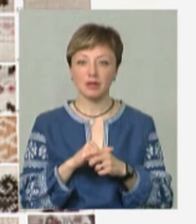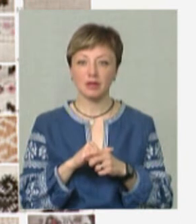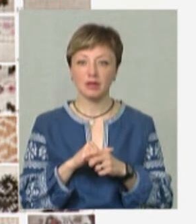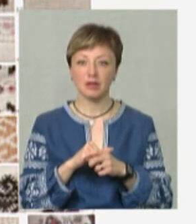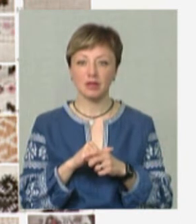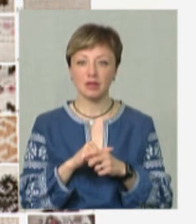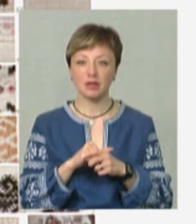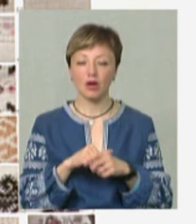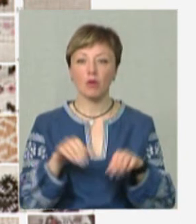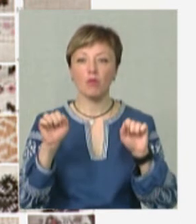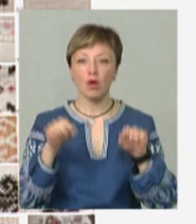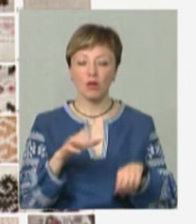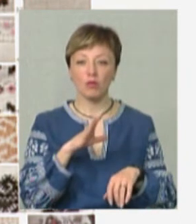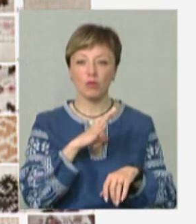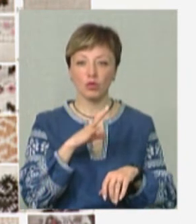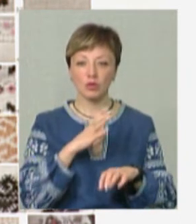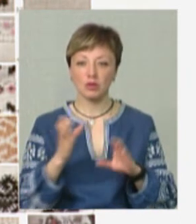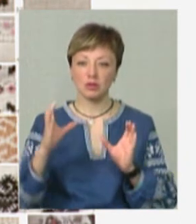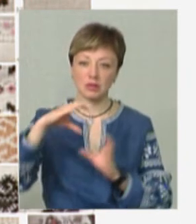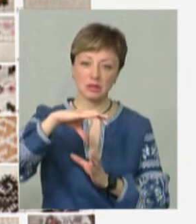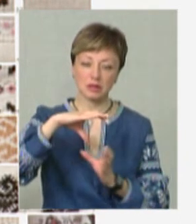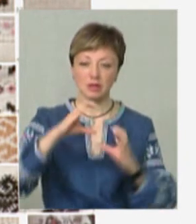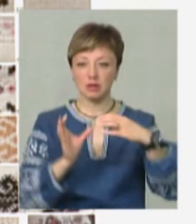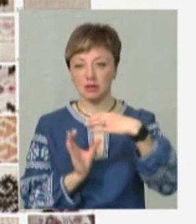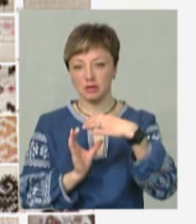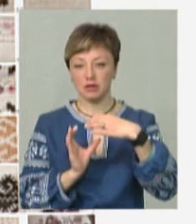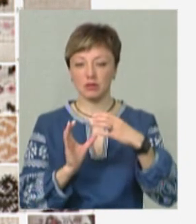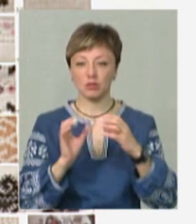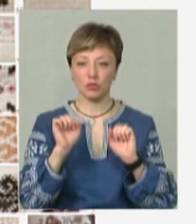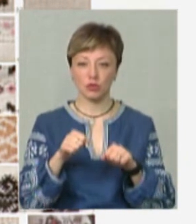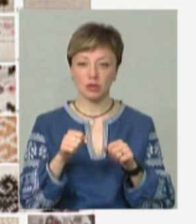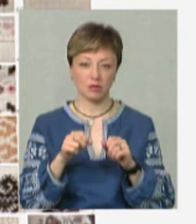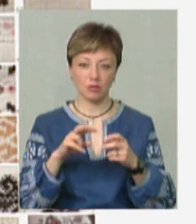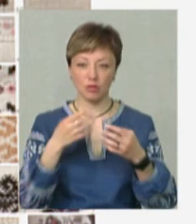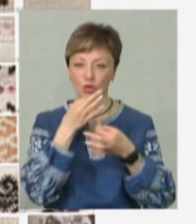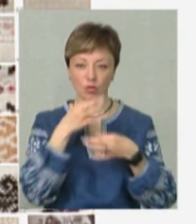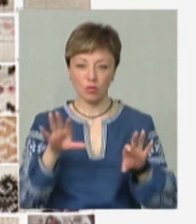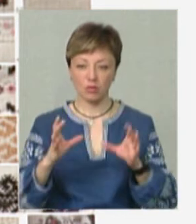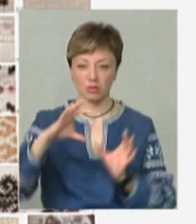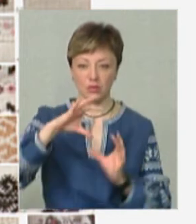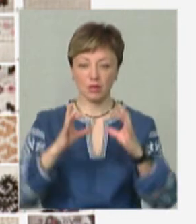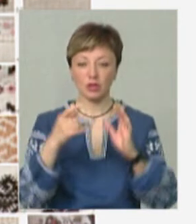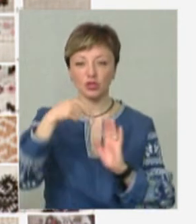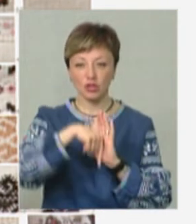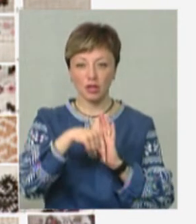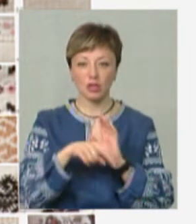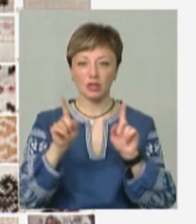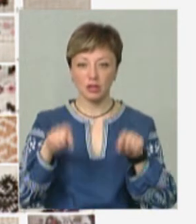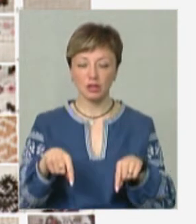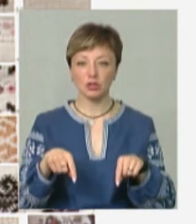які могли бути повернуті як за годинникову стрілку, так і проти. І означали